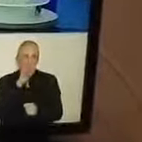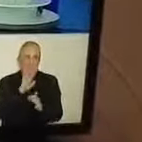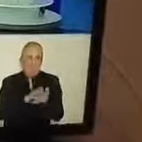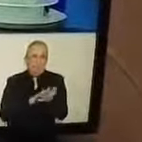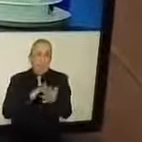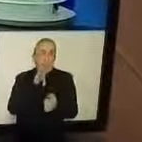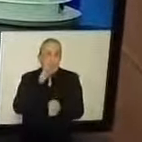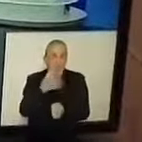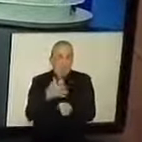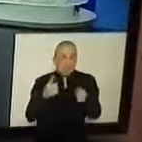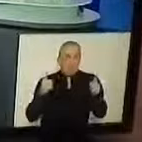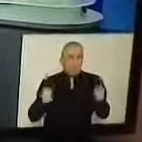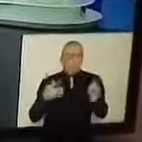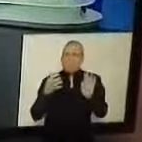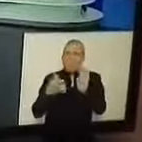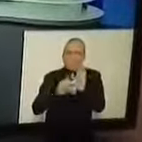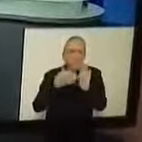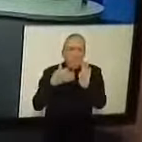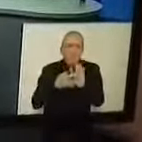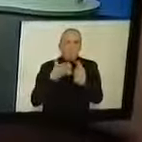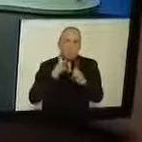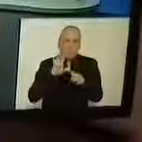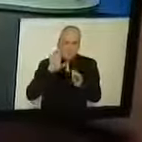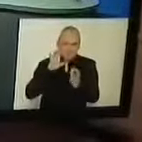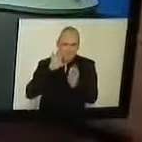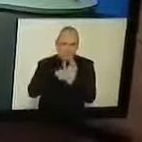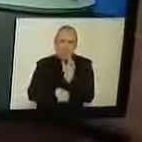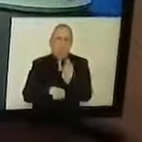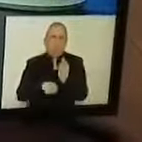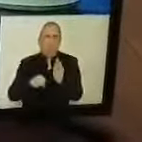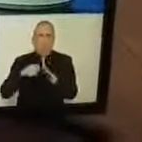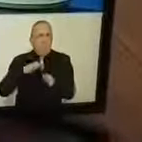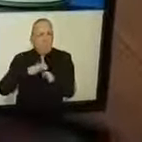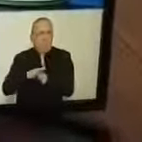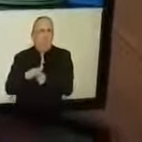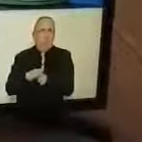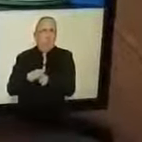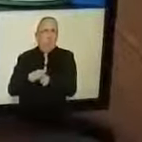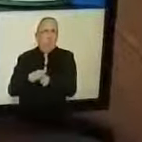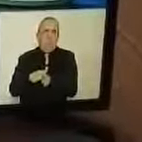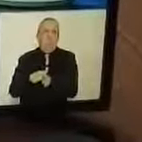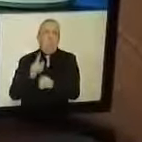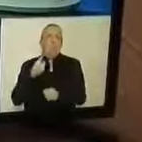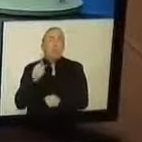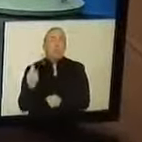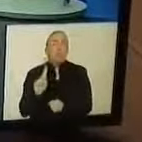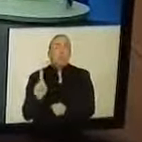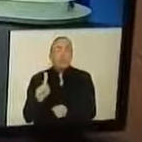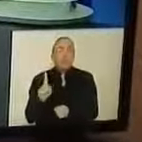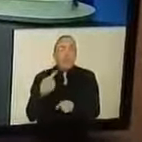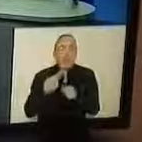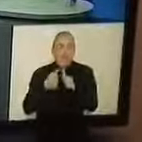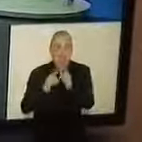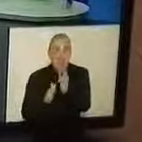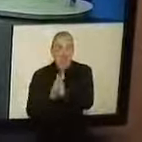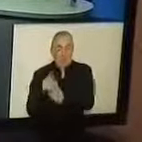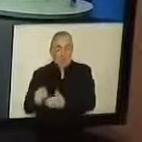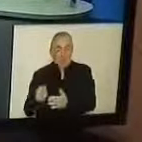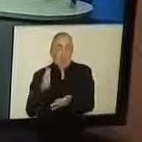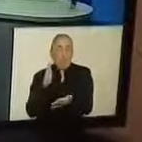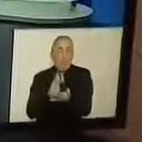на 5 років цього недостатньо для того, щоб побороти амброзію повністю. Тому що ця рослина має